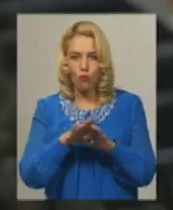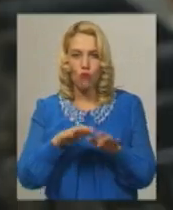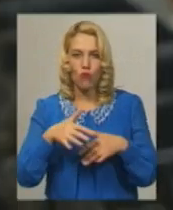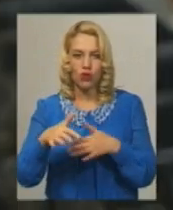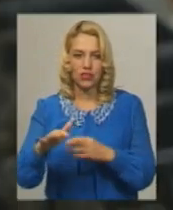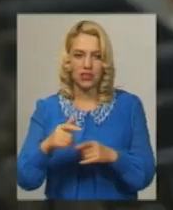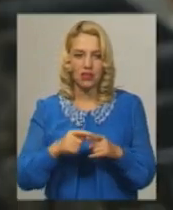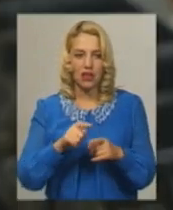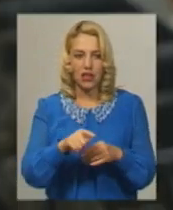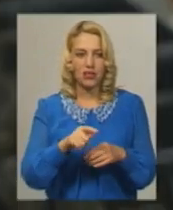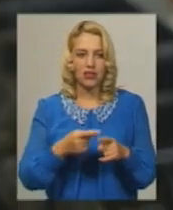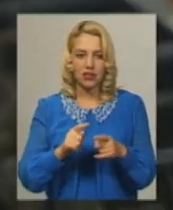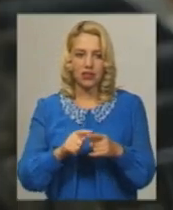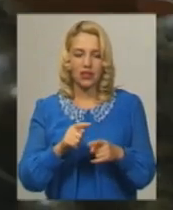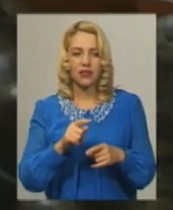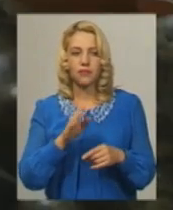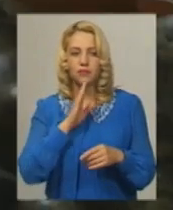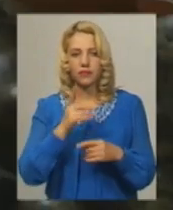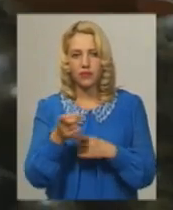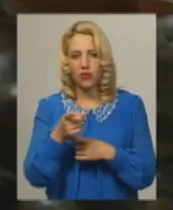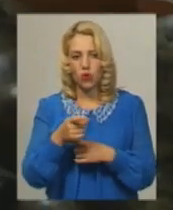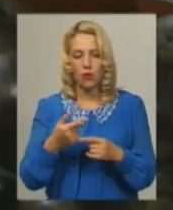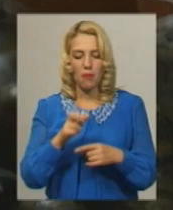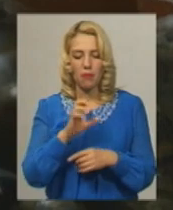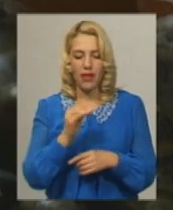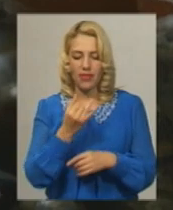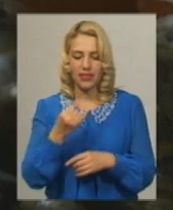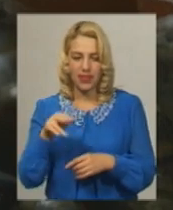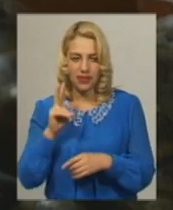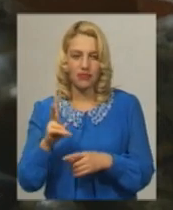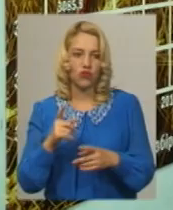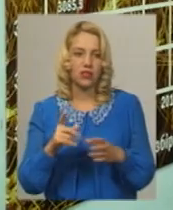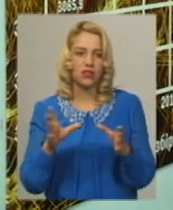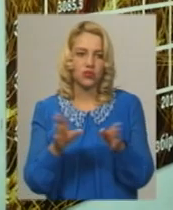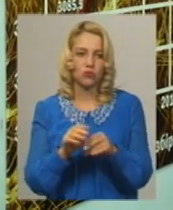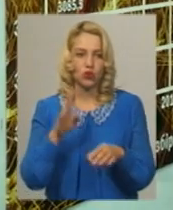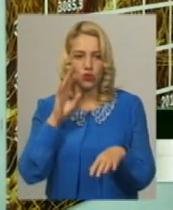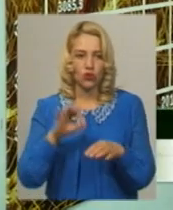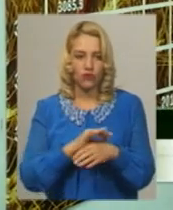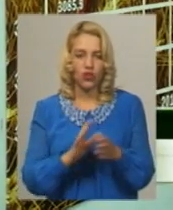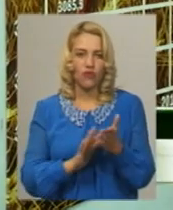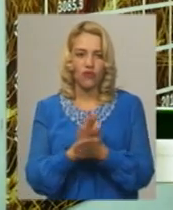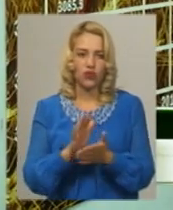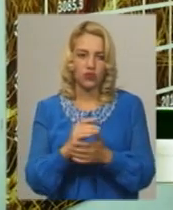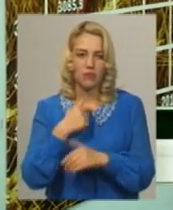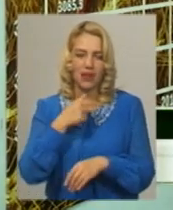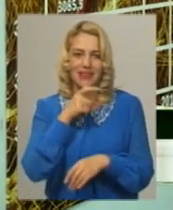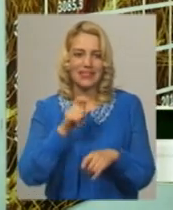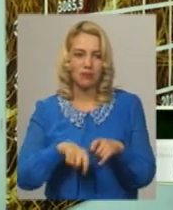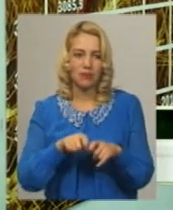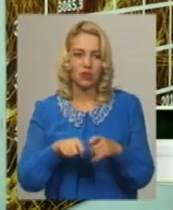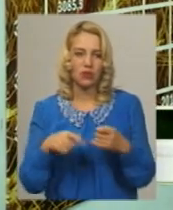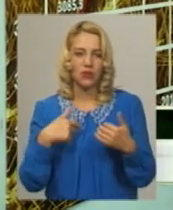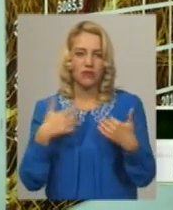маринує фермерка з Тернопільської області Івана Бейдер, яка разом із чоловіком вирощує слимаків для їжі. Постійно ми вдома експериментуємо. Ми